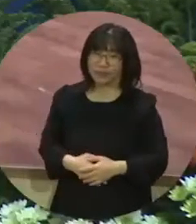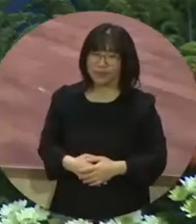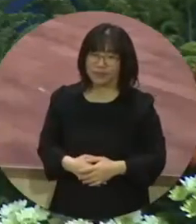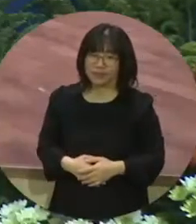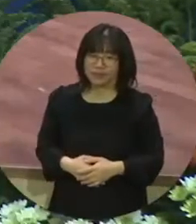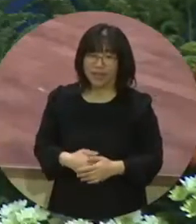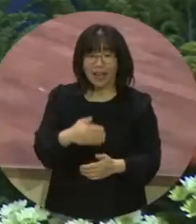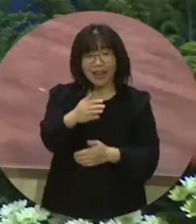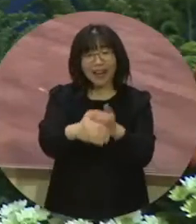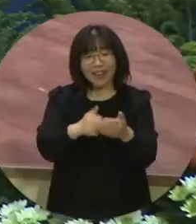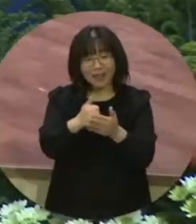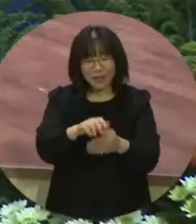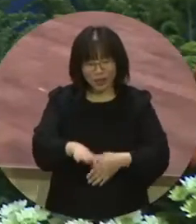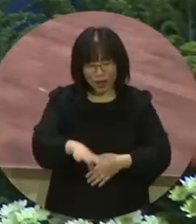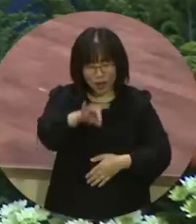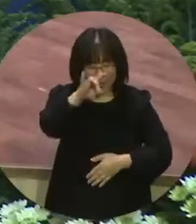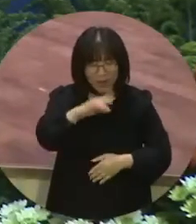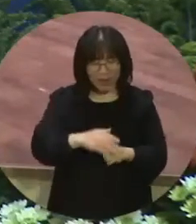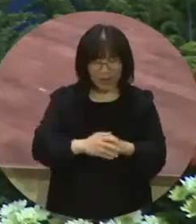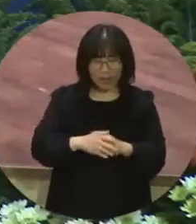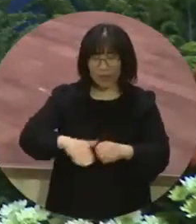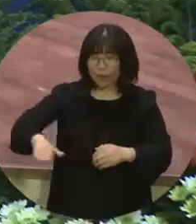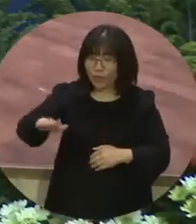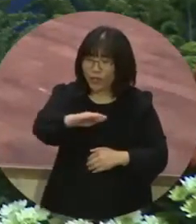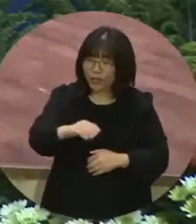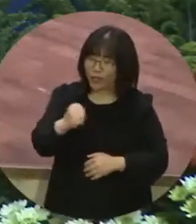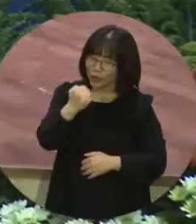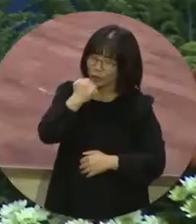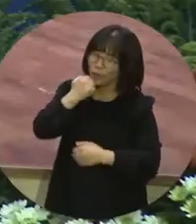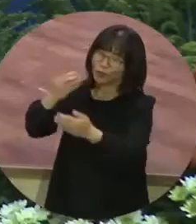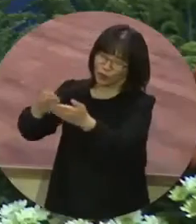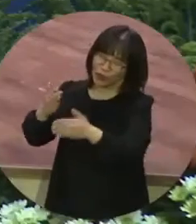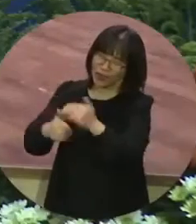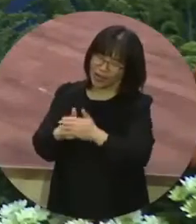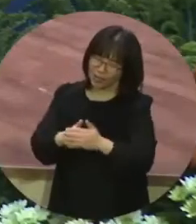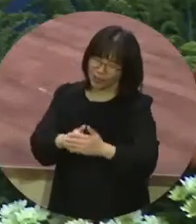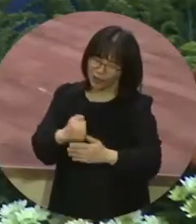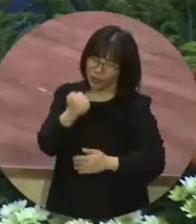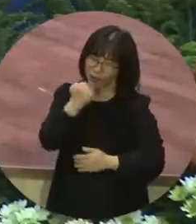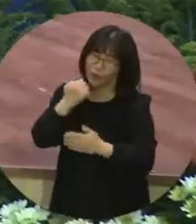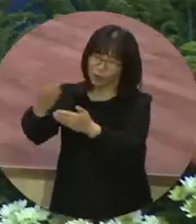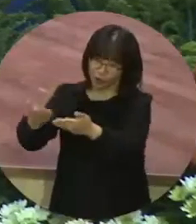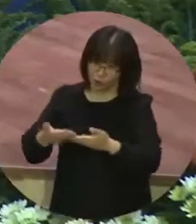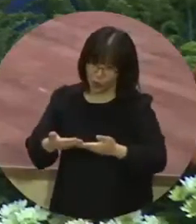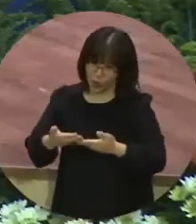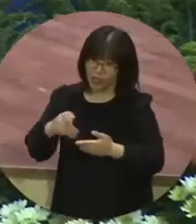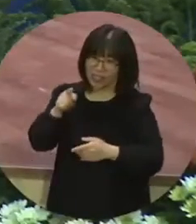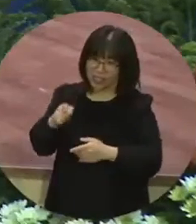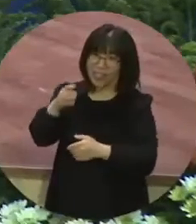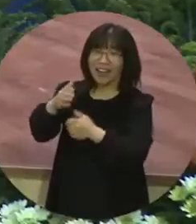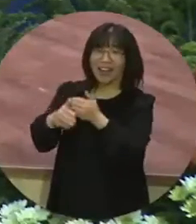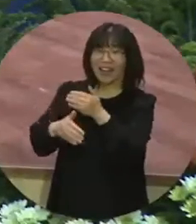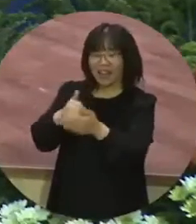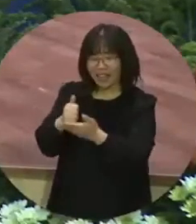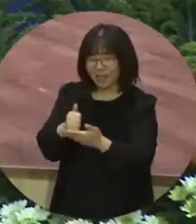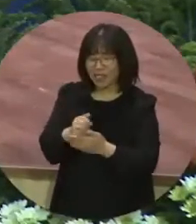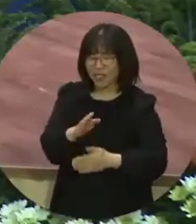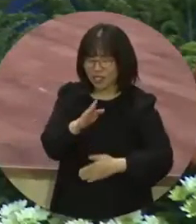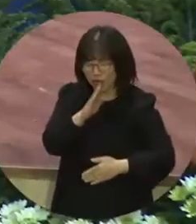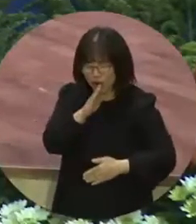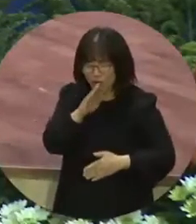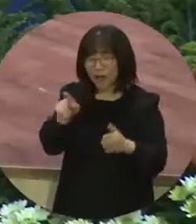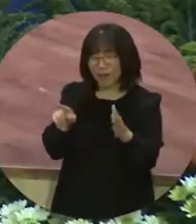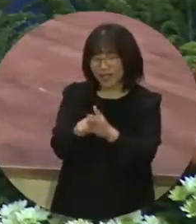자, 하나님께서는 우리를요, 이렇게 웃게 하시는 분인 줄 믿으시기 바랍니다. 이런 하나님을 사실 믿는 자의